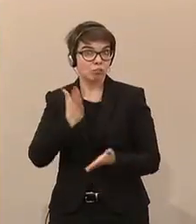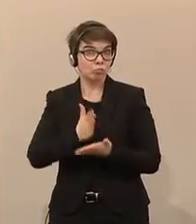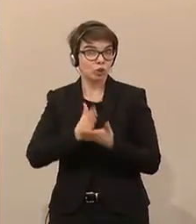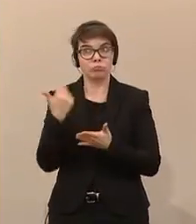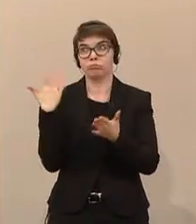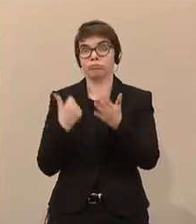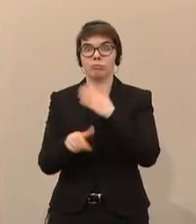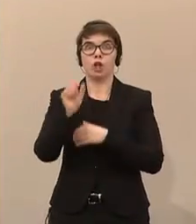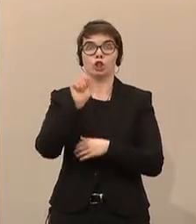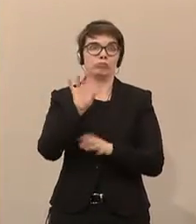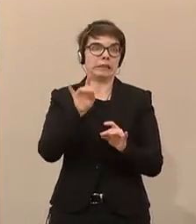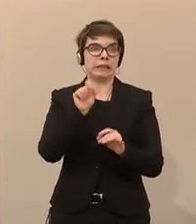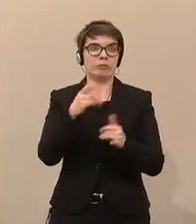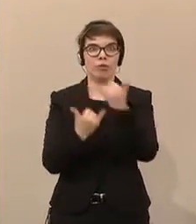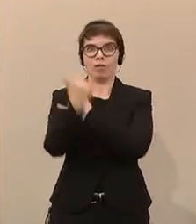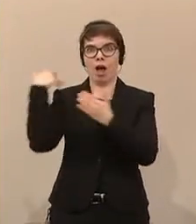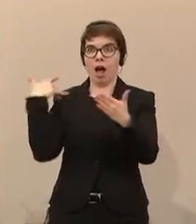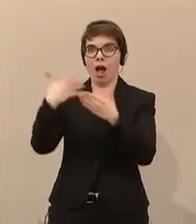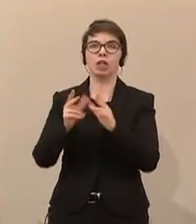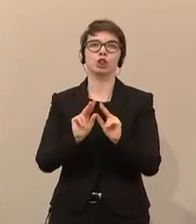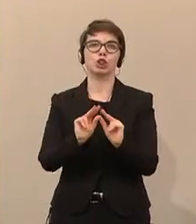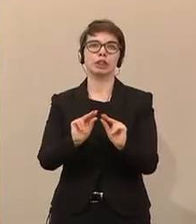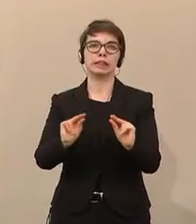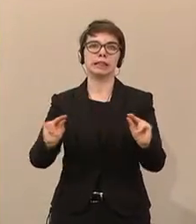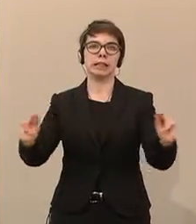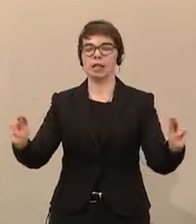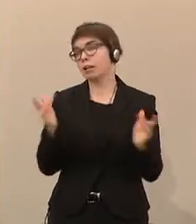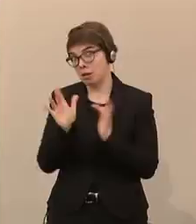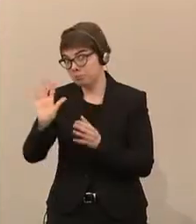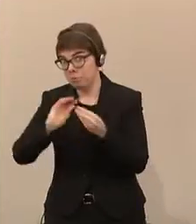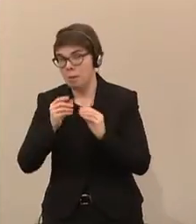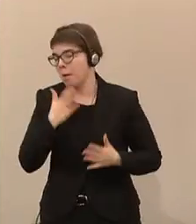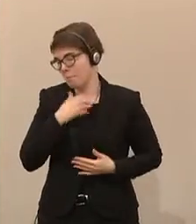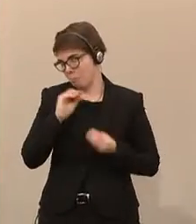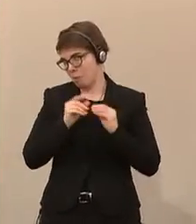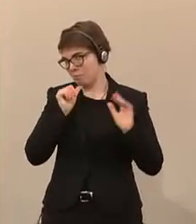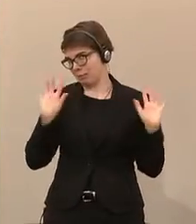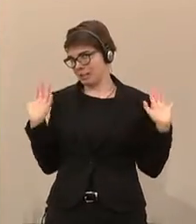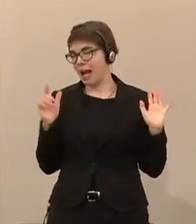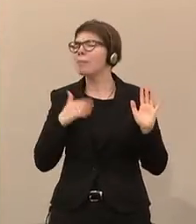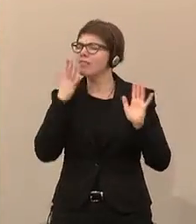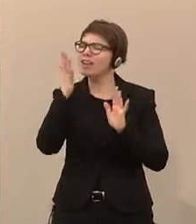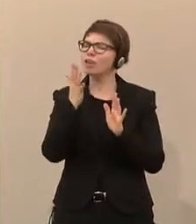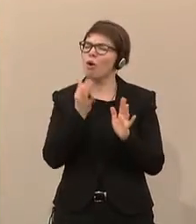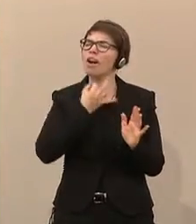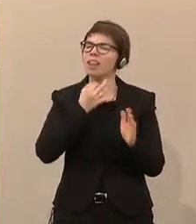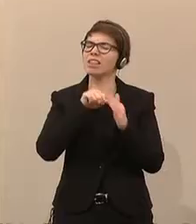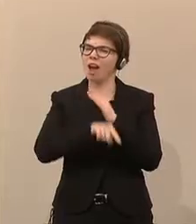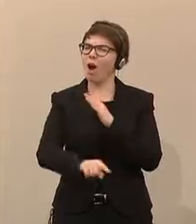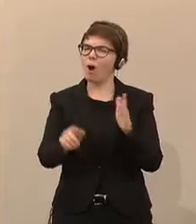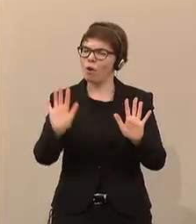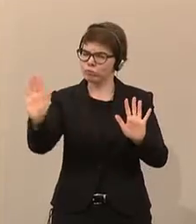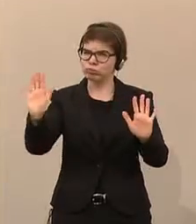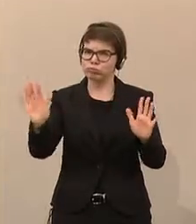12 Jahre Stillstand hatten. Und das ist vielleicht Ihr Problem. Es ist nicht mein Problem, aber das ist Ihr Problem. Meine Damen, ich komme schon noch zu den Inhalten.